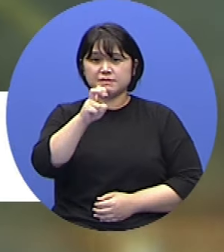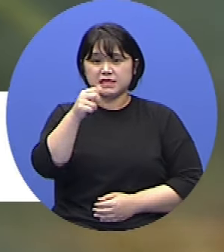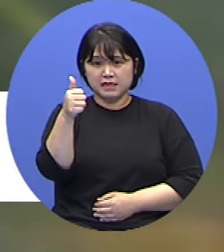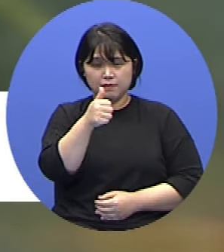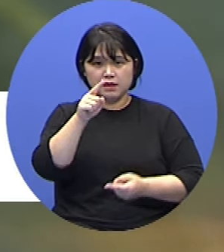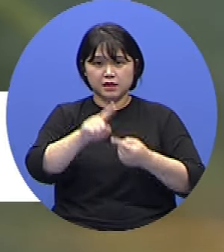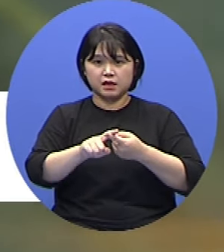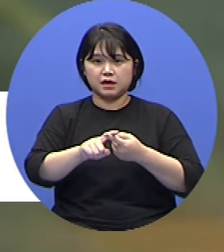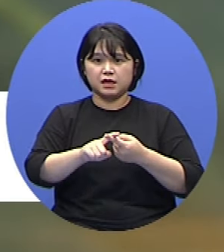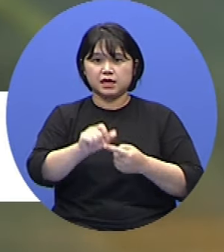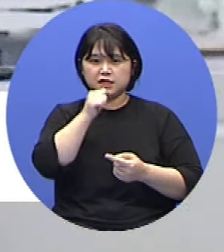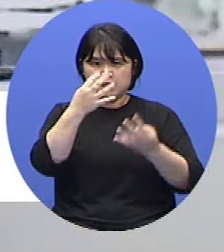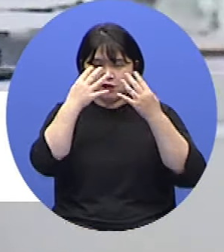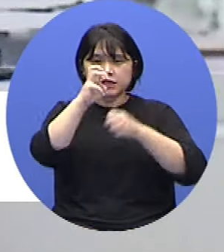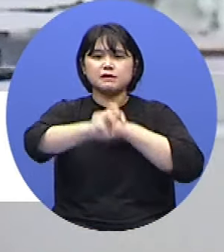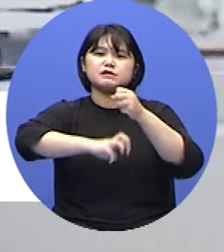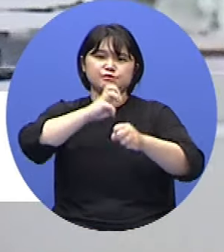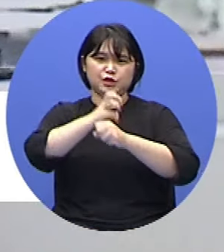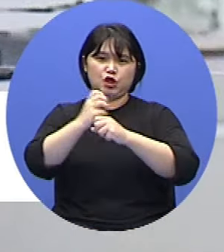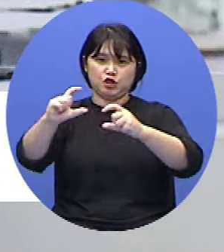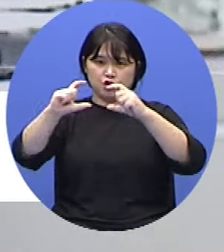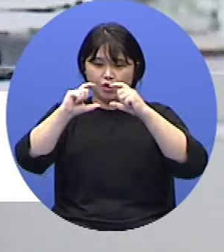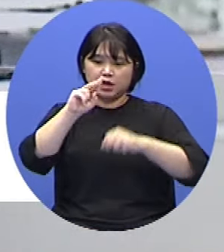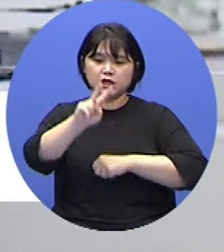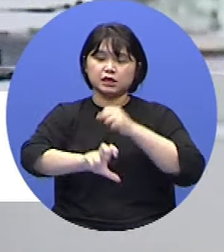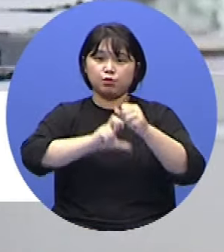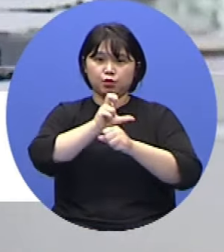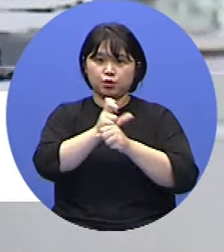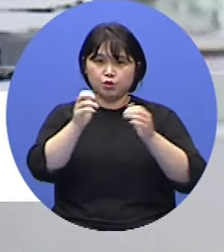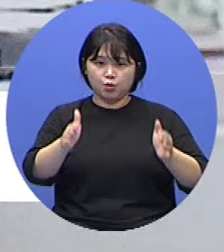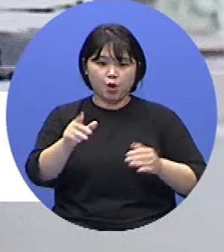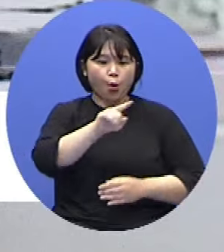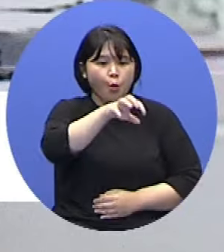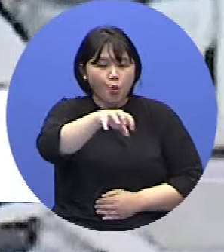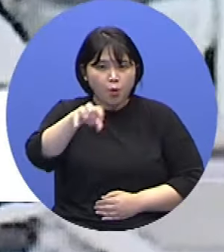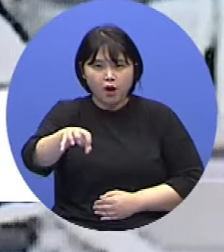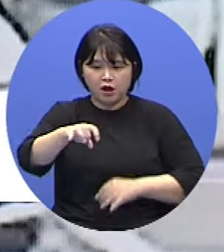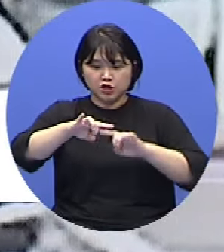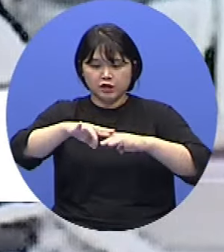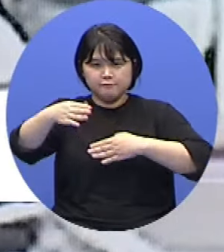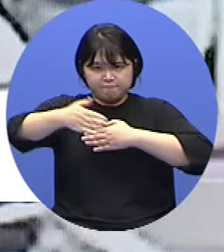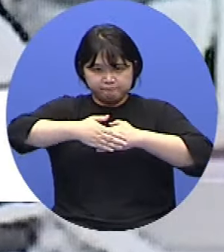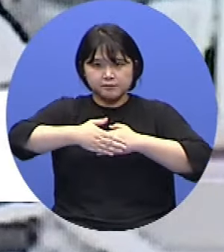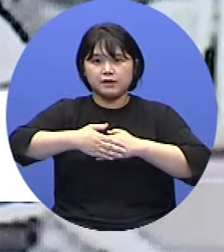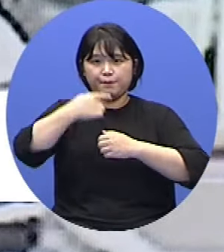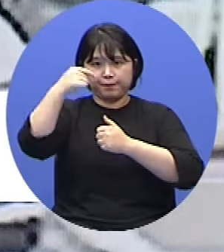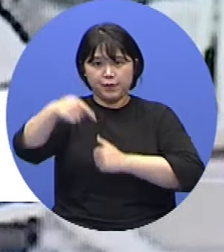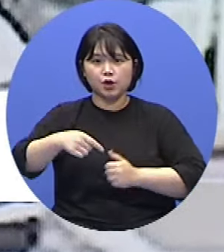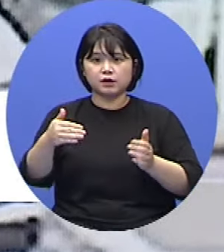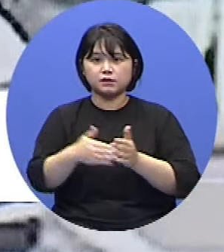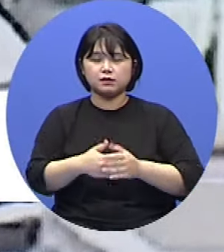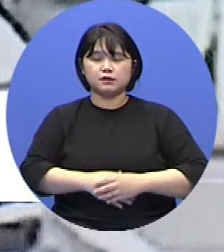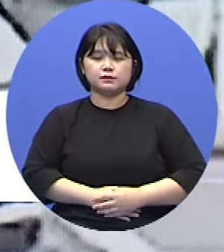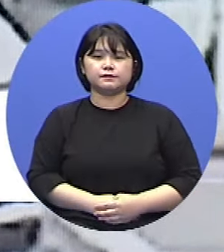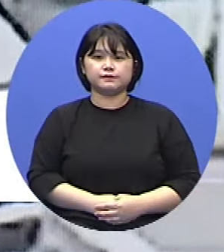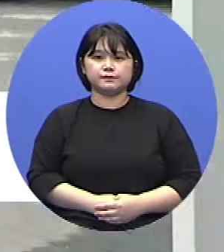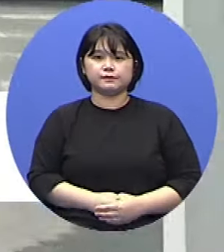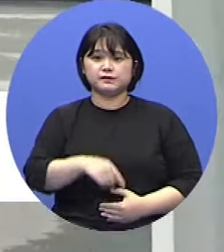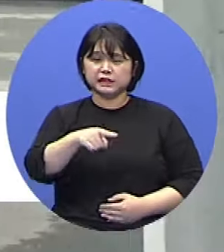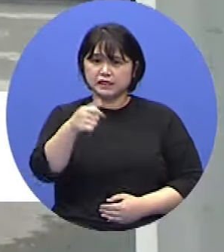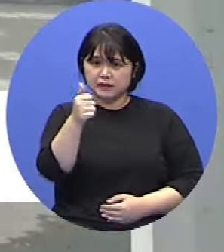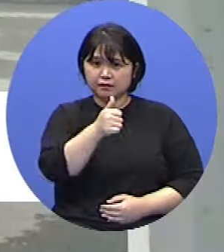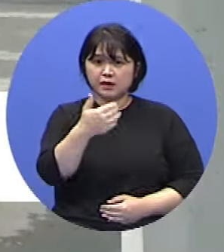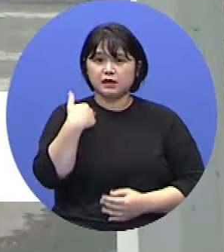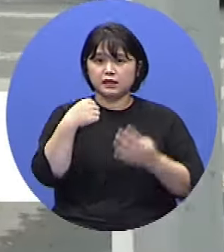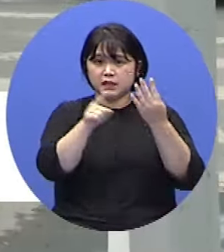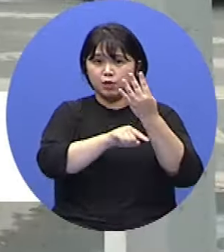징역 30년을 선고하고 25년간 위치 추적 전자 장치 부착을 명령했습니다이 남성은 지난 4월